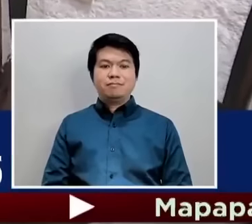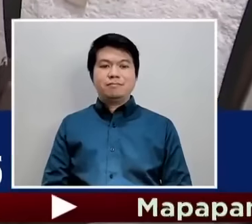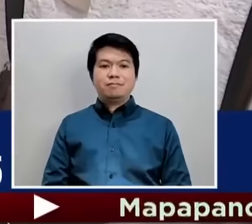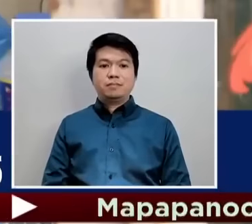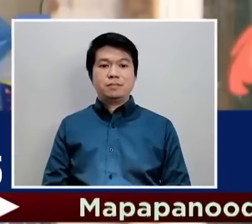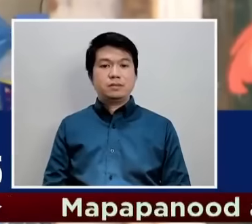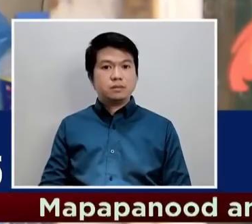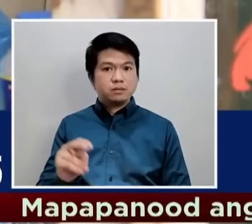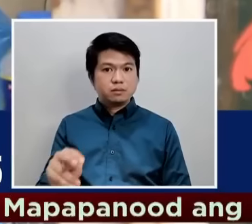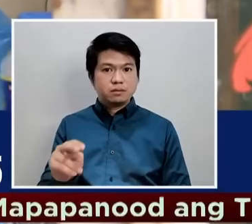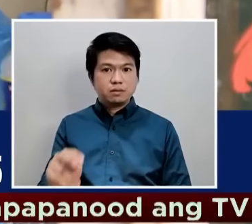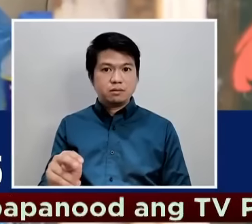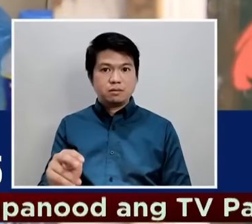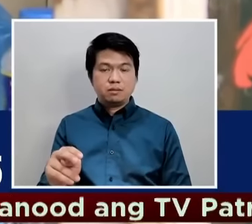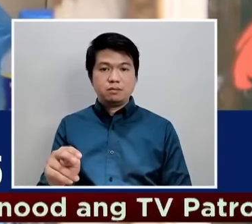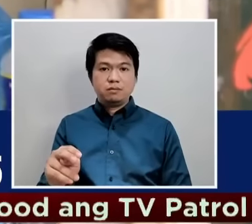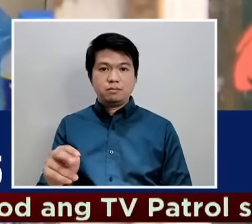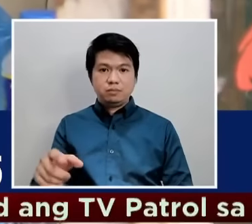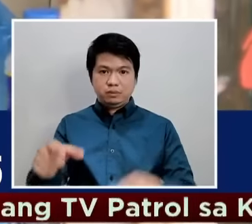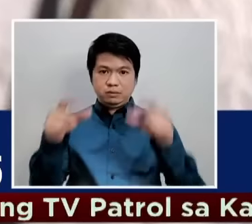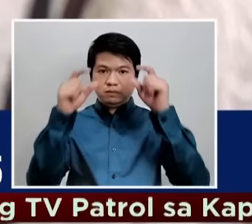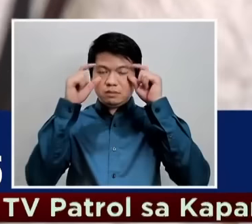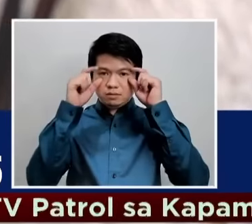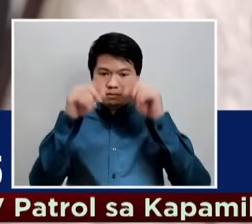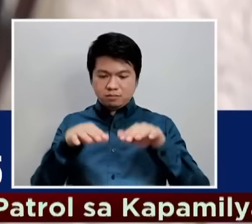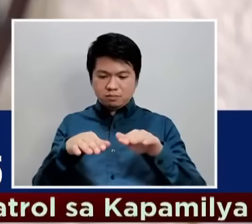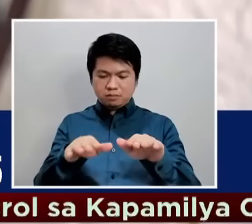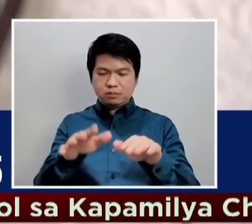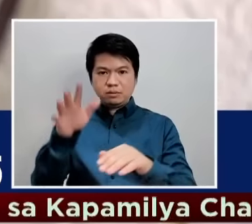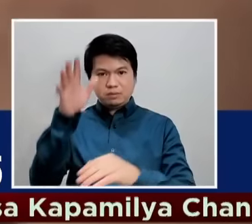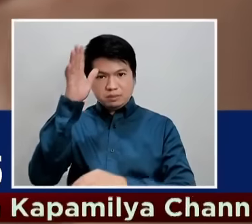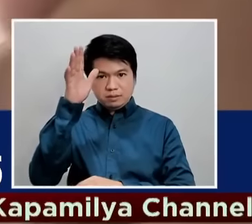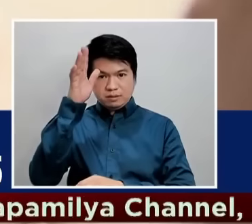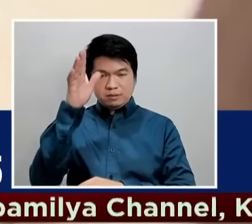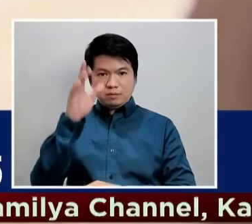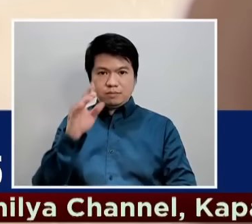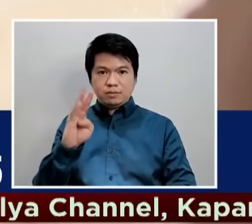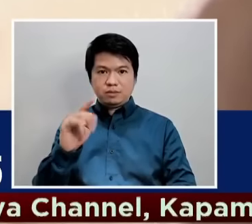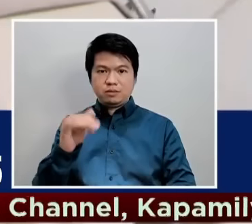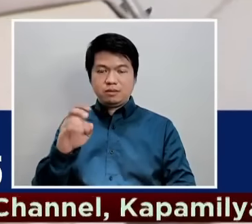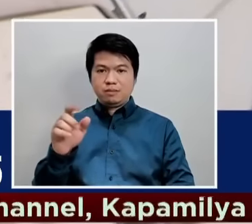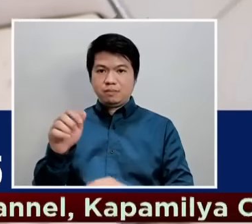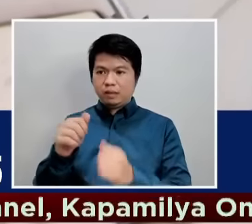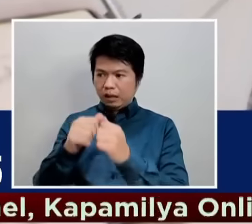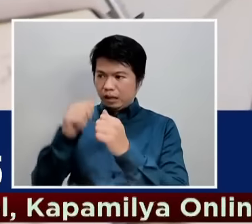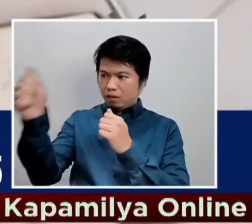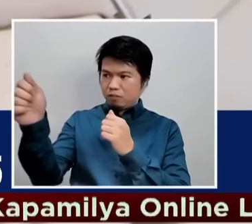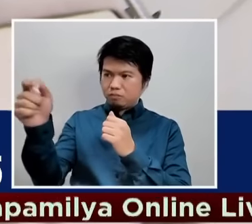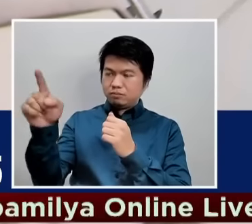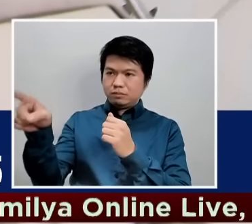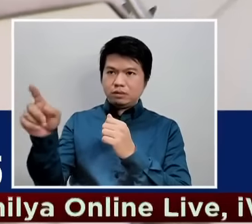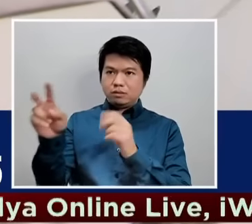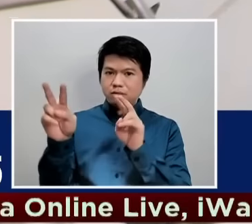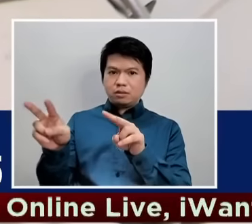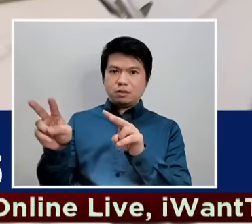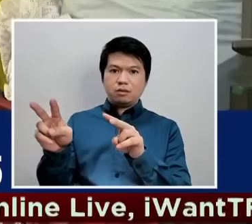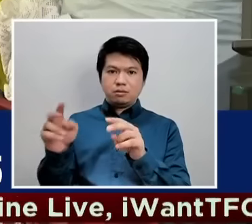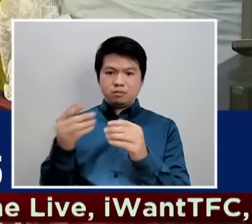Kailangang magsalamin ang mananahing si Tatay Benjamin. Foresighted kasi siya at malabo ang paningin sa mga bagay na malapit sa